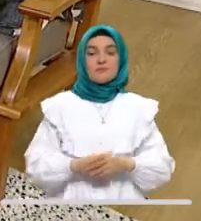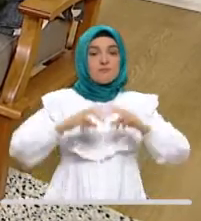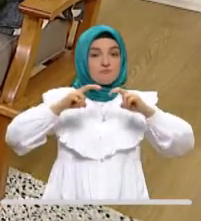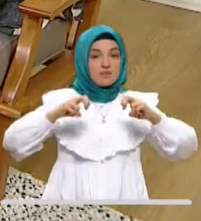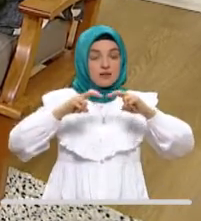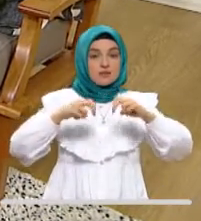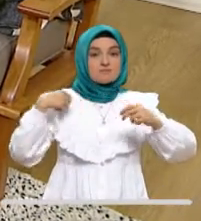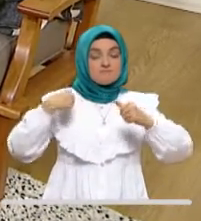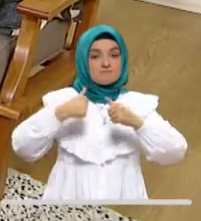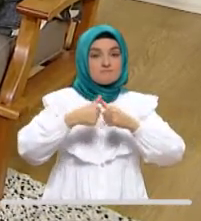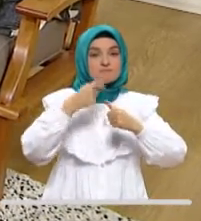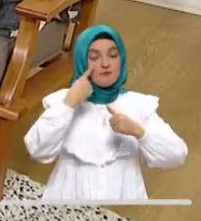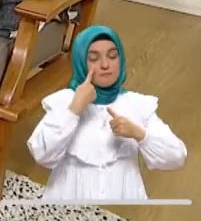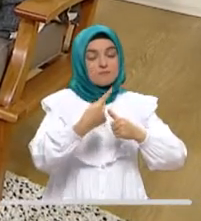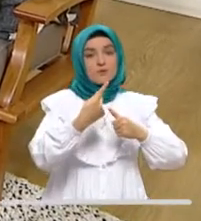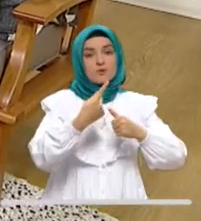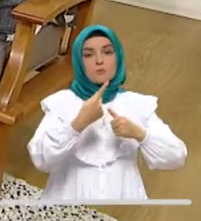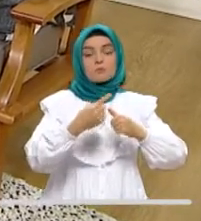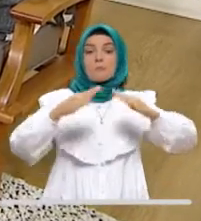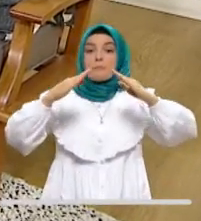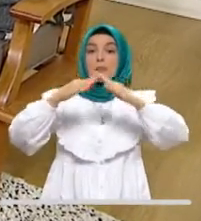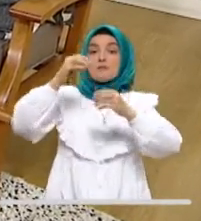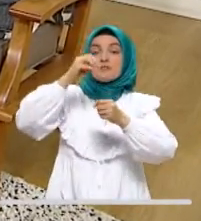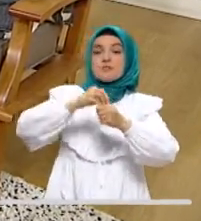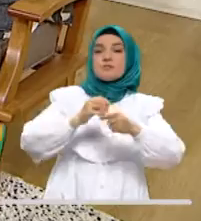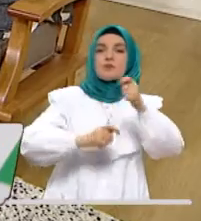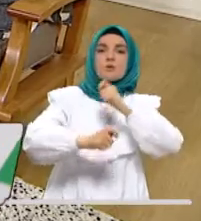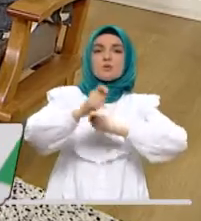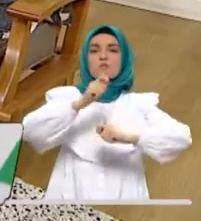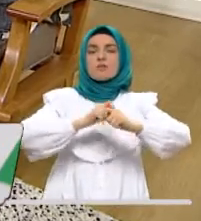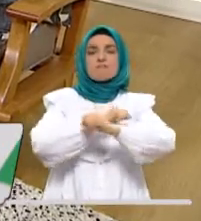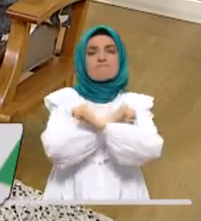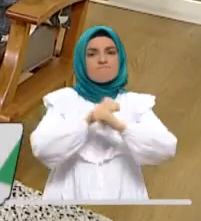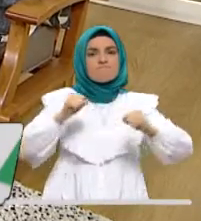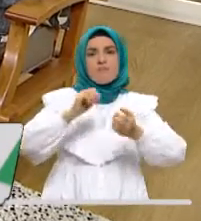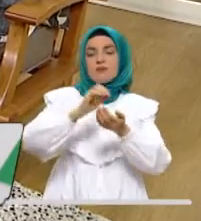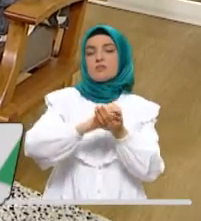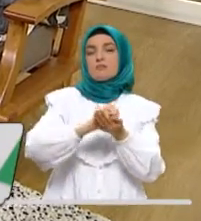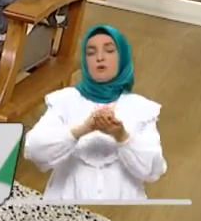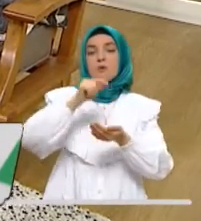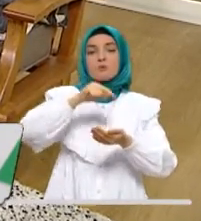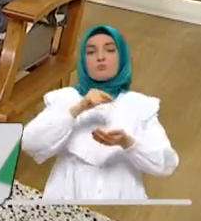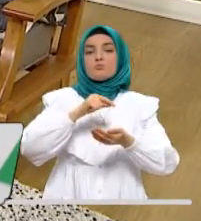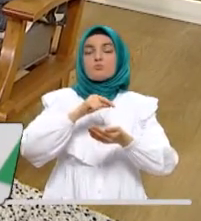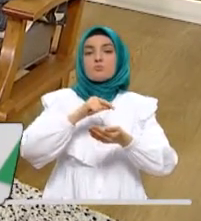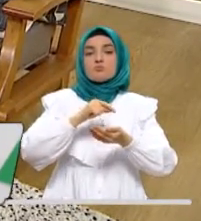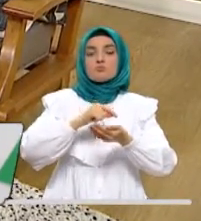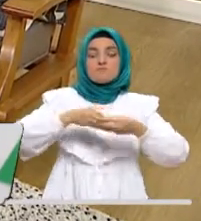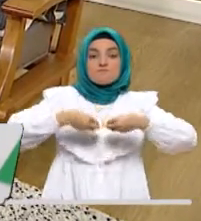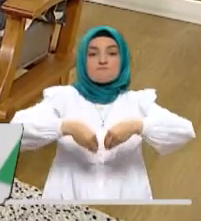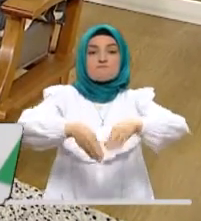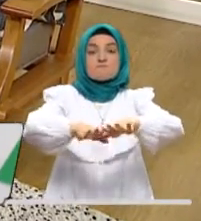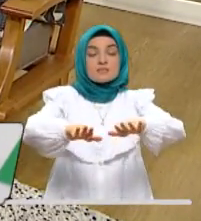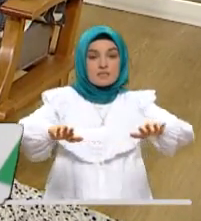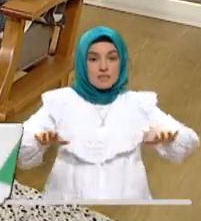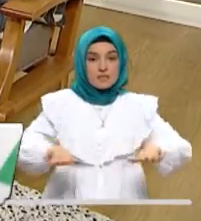Araştırmalarda yine İknur Hanım bakılıyor ki ev içi kullanılan kimyasallar, bunlar tabii ki ev içindeki kimyasallar, işte halımızdan da, yeni bir